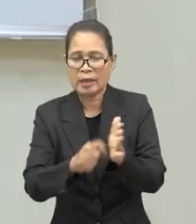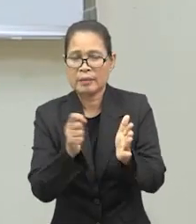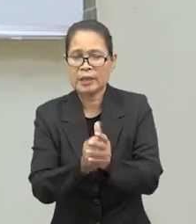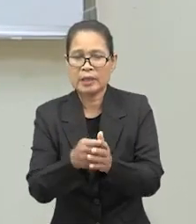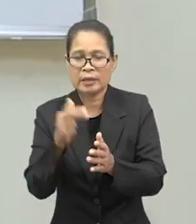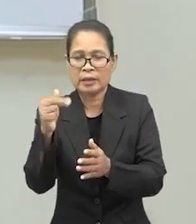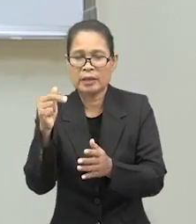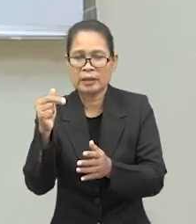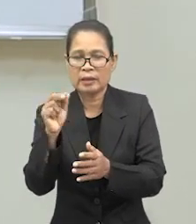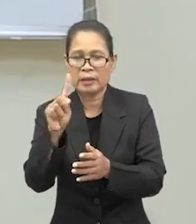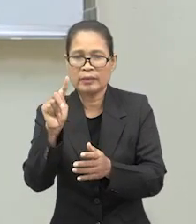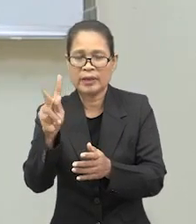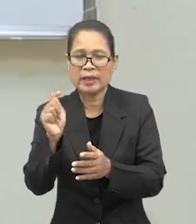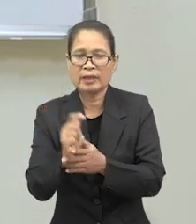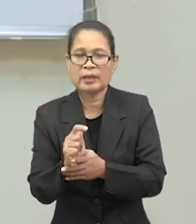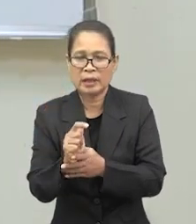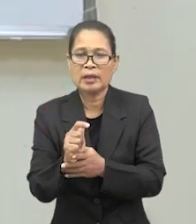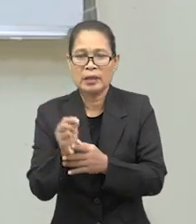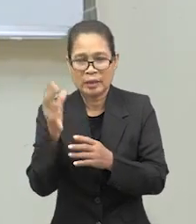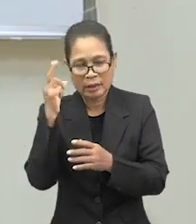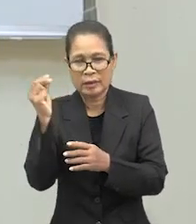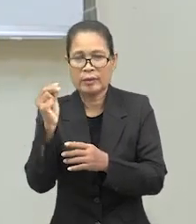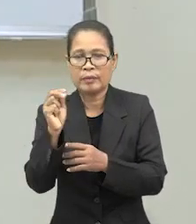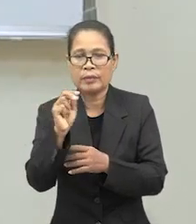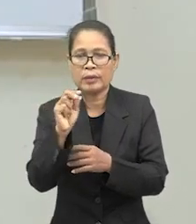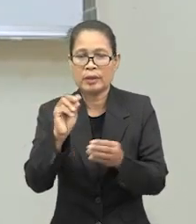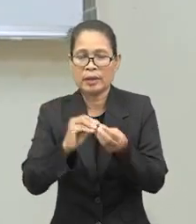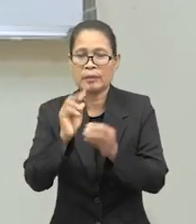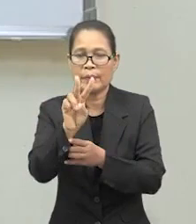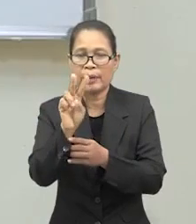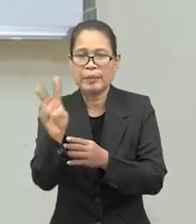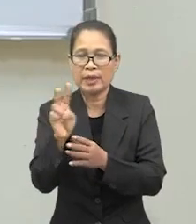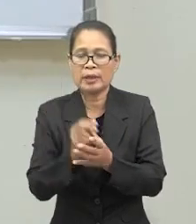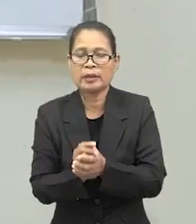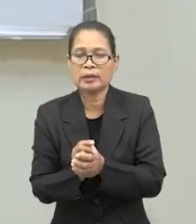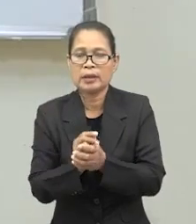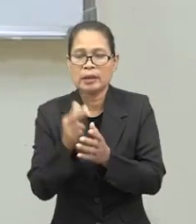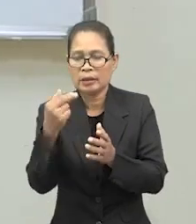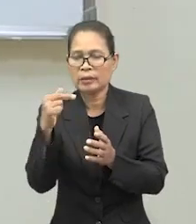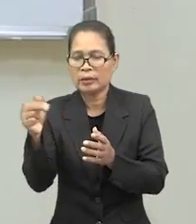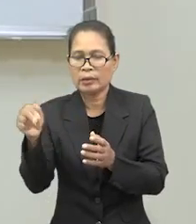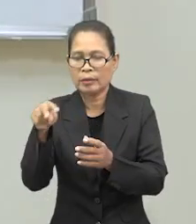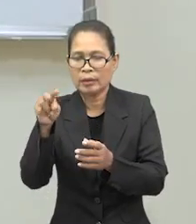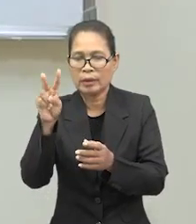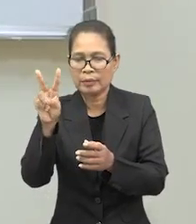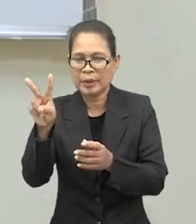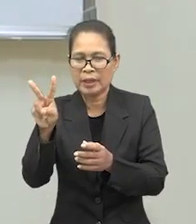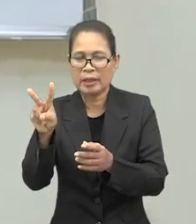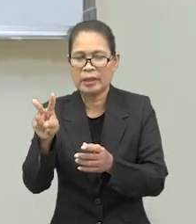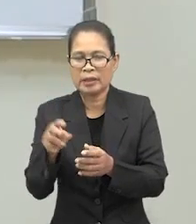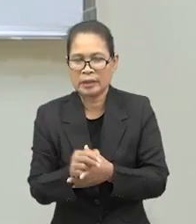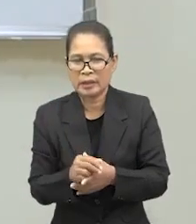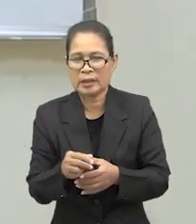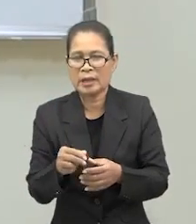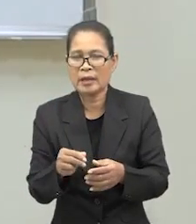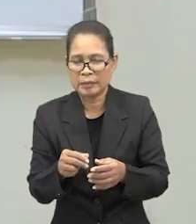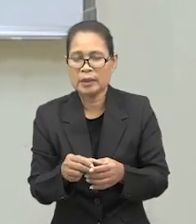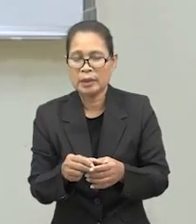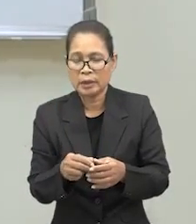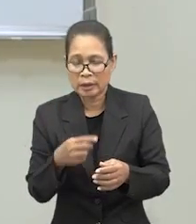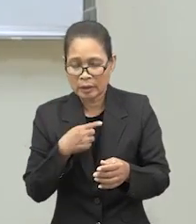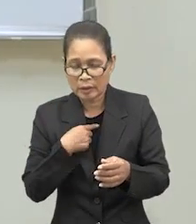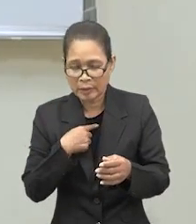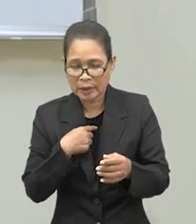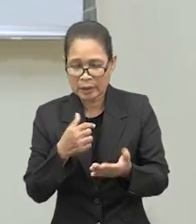bồ đi tam rồi dẹ tù tua đại châu đi tv bỏ lệnh một phẩy pi tù tua tơ tơ co lịch pi chị